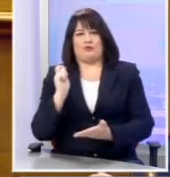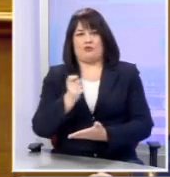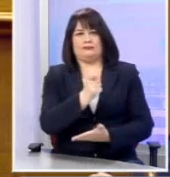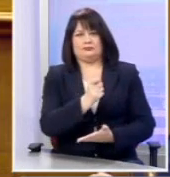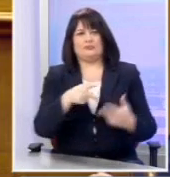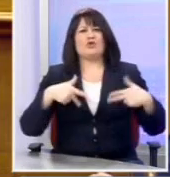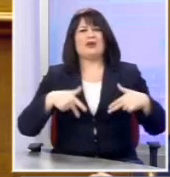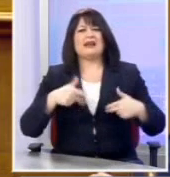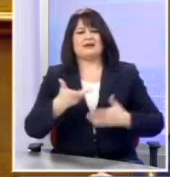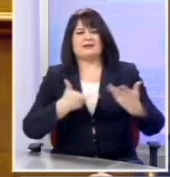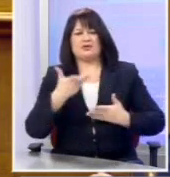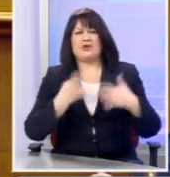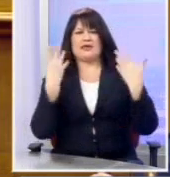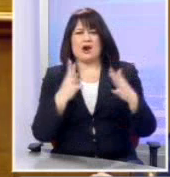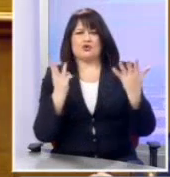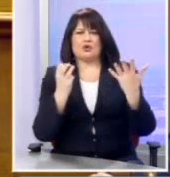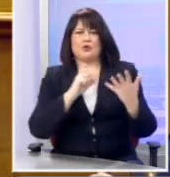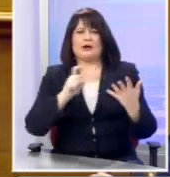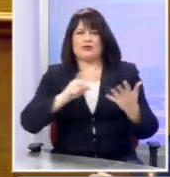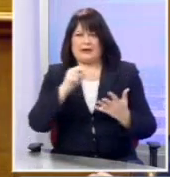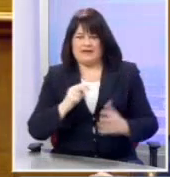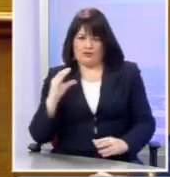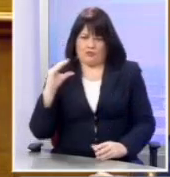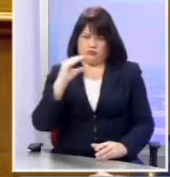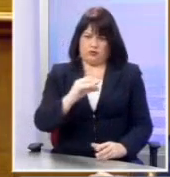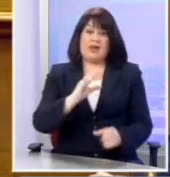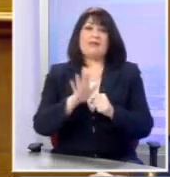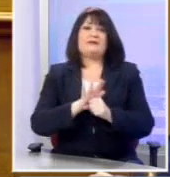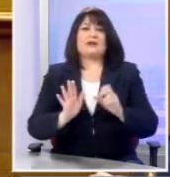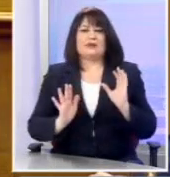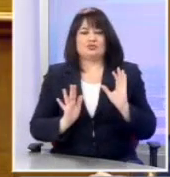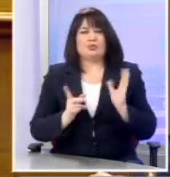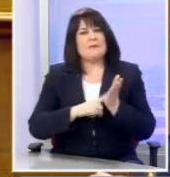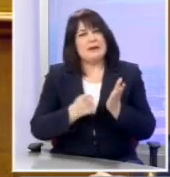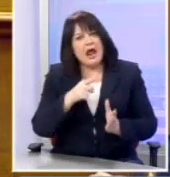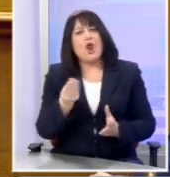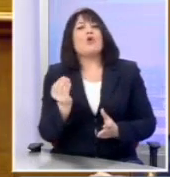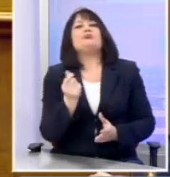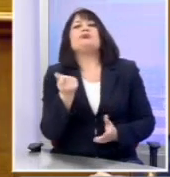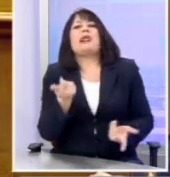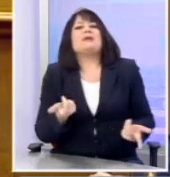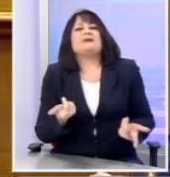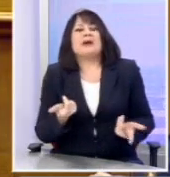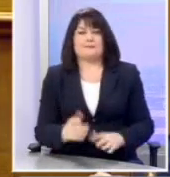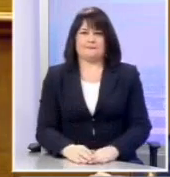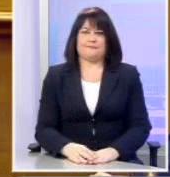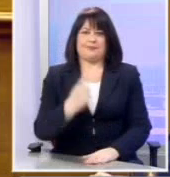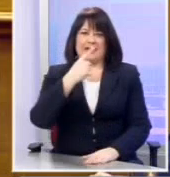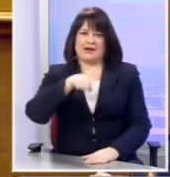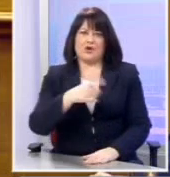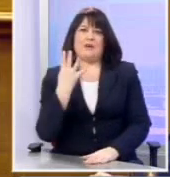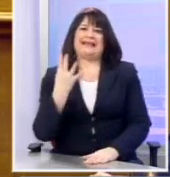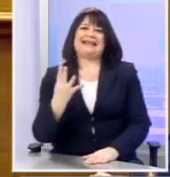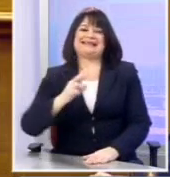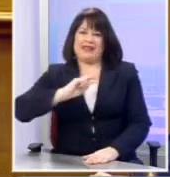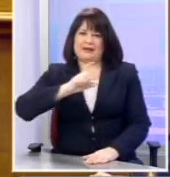κρατικών επιχορηγήσεων ύψους 980 εκατομμυρίων ευρώ, οι οποίοι αυξάνονται σε 1,4